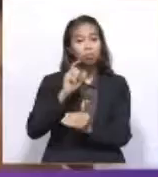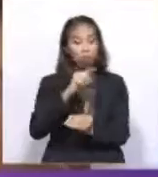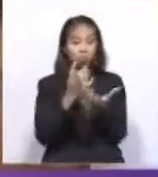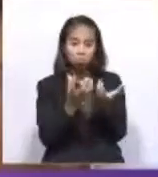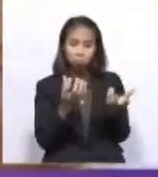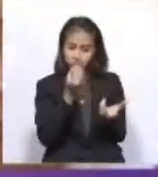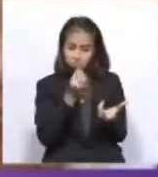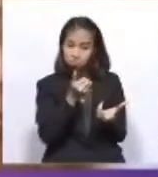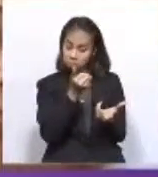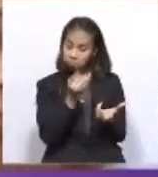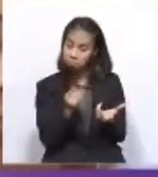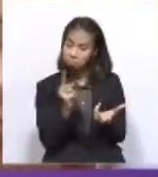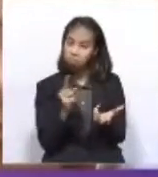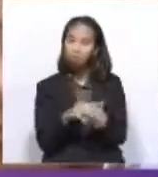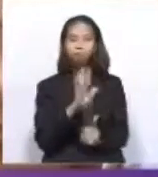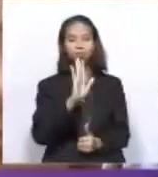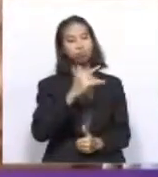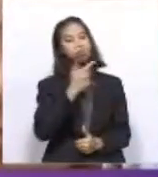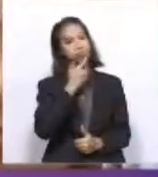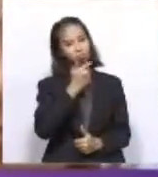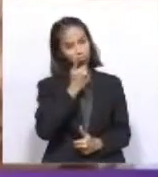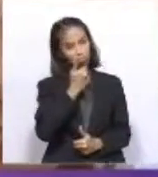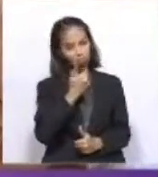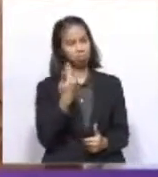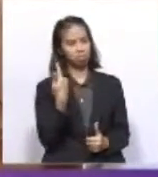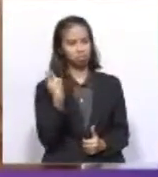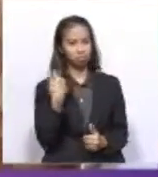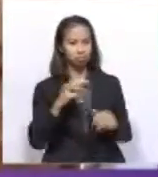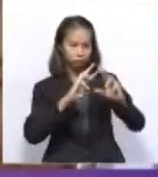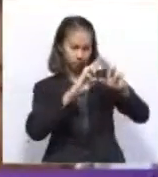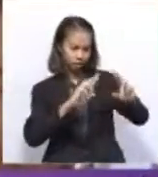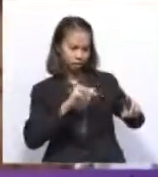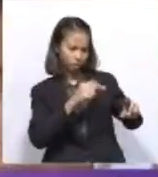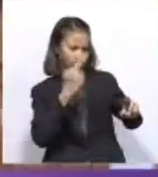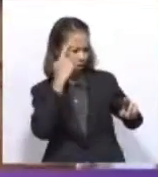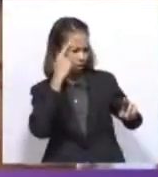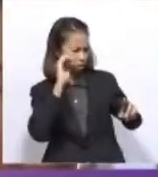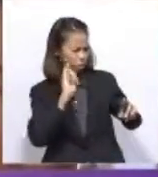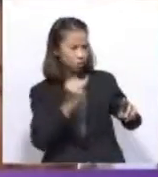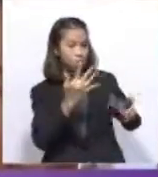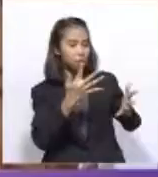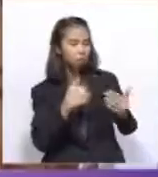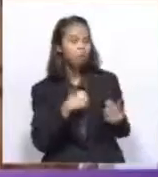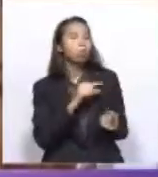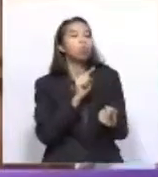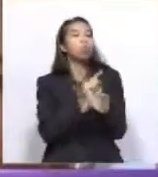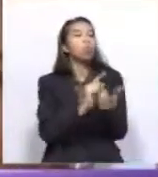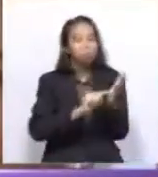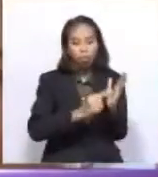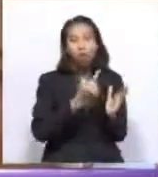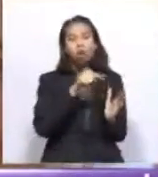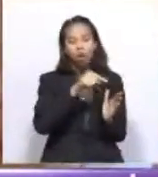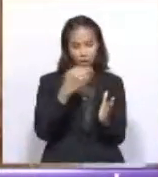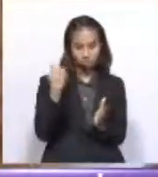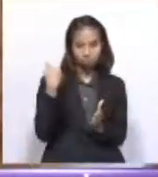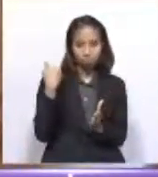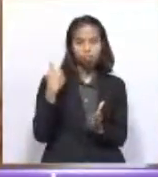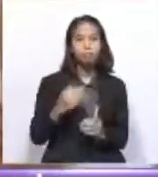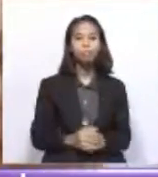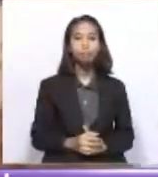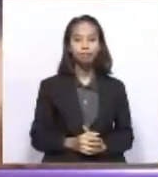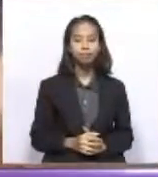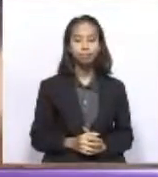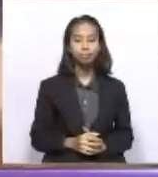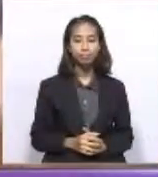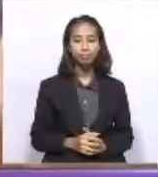ากไหมที่นี ่อร่อยค่ะบางอาหารบางอย่างที่เราแบบไม่เคยรู้จักเนี่ยก็จะมาเจอที่งานนี้ค่ะค่ะ